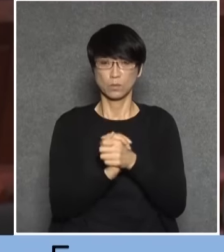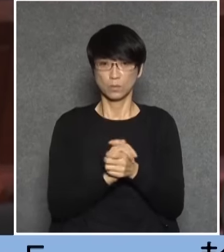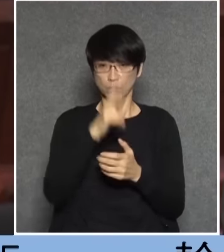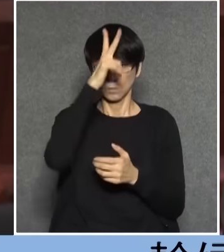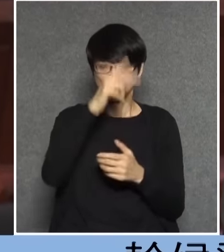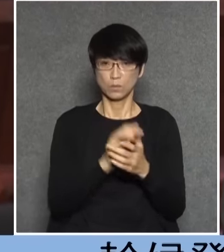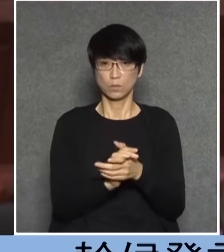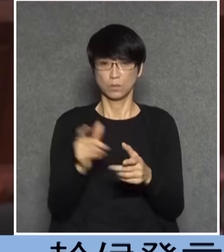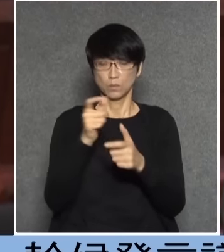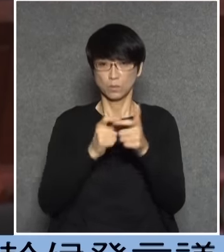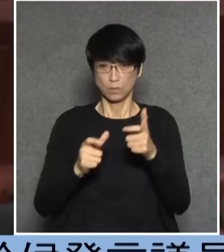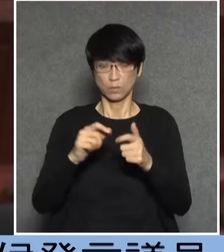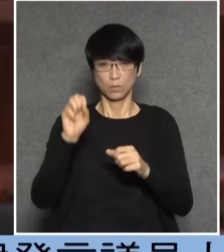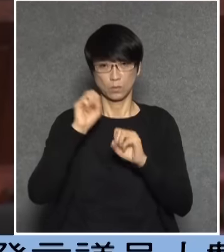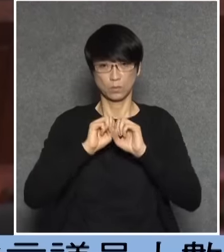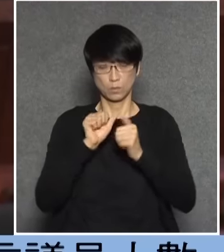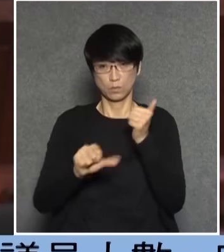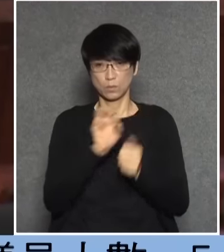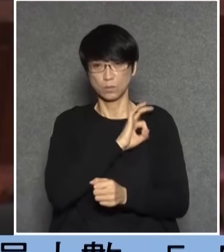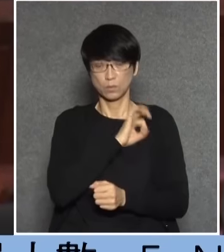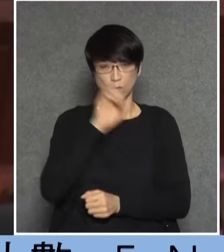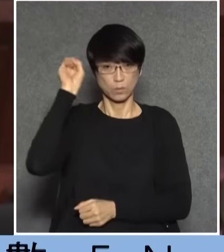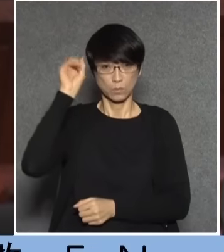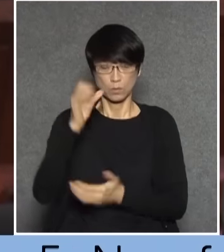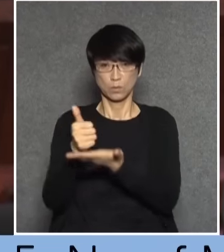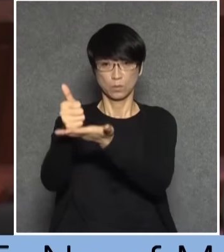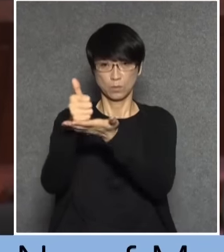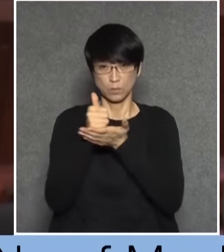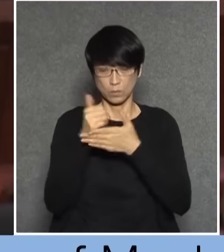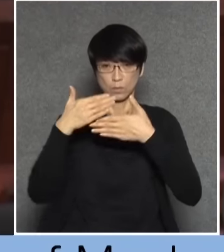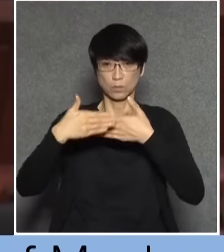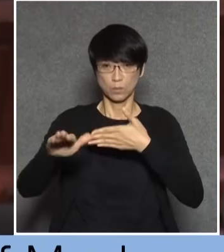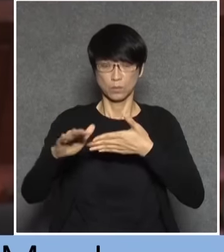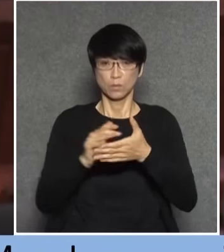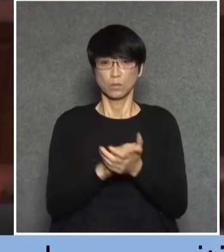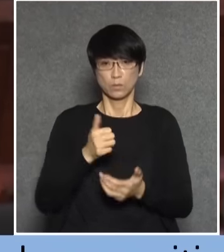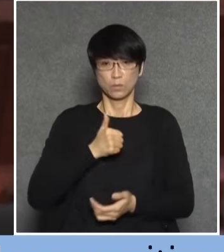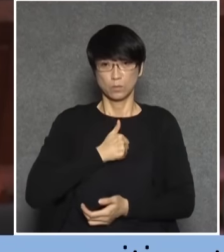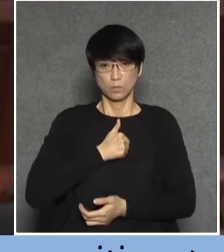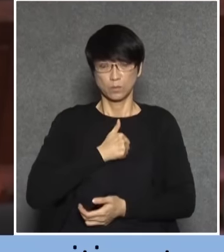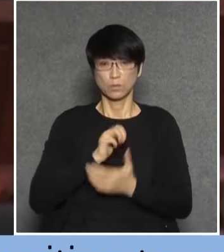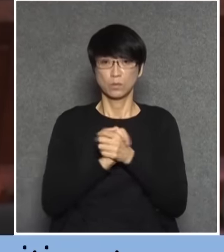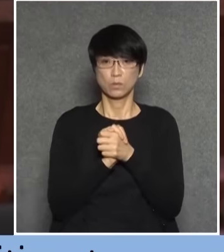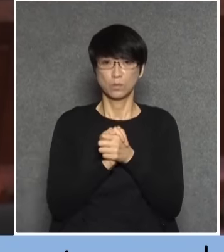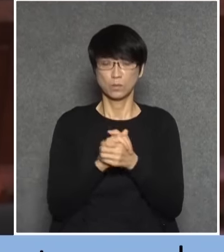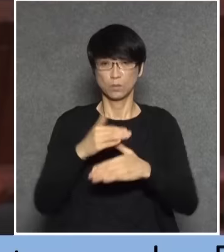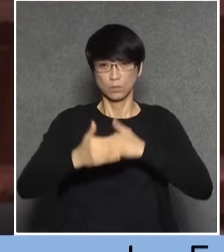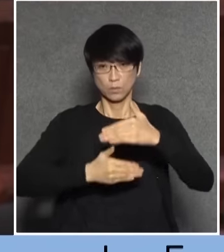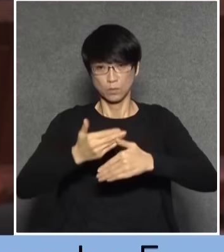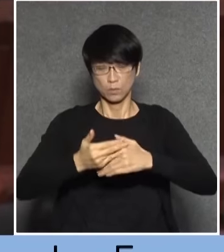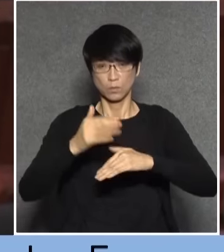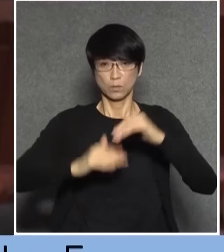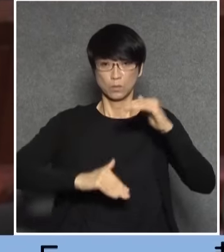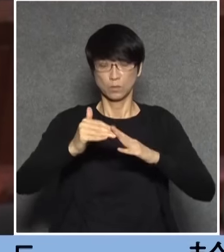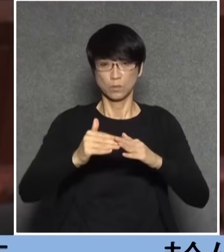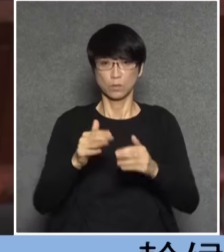委員會的建議，已經是剛聘請海外顧問，就新系統的運作和操作人員的準備狀